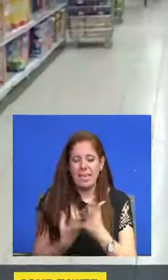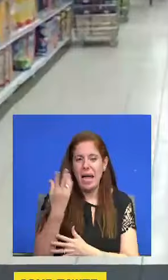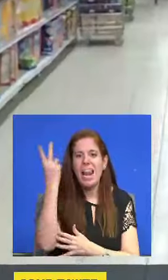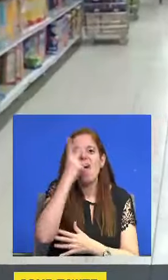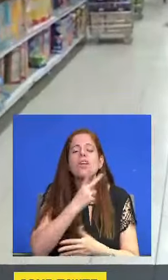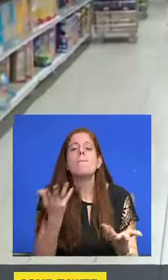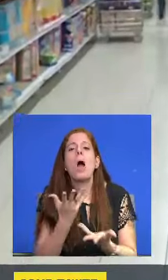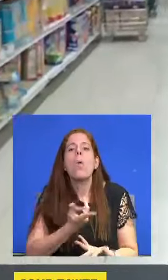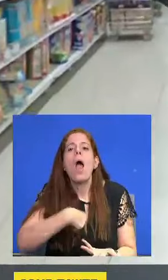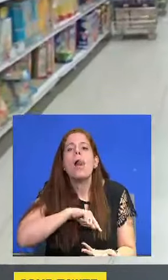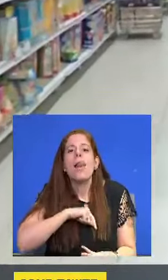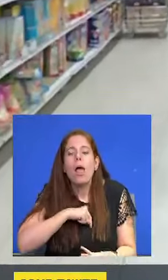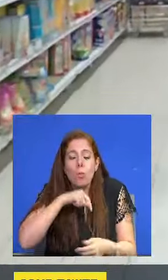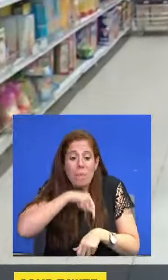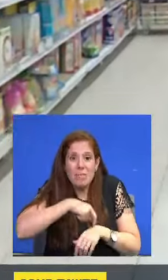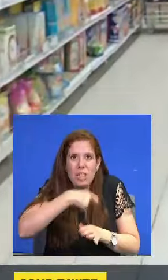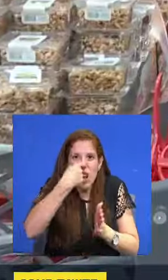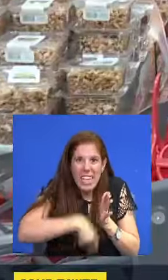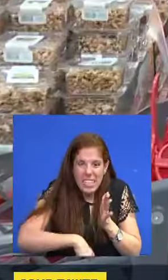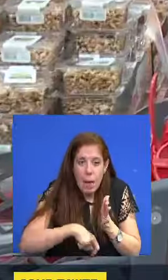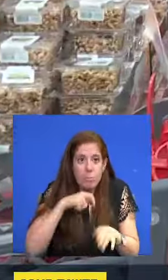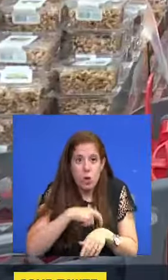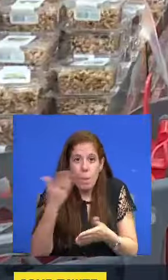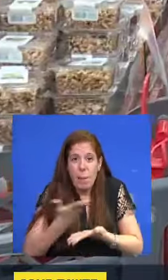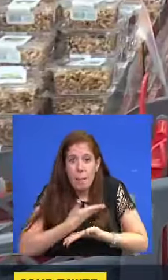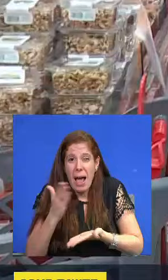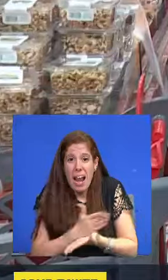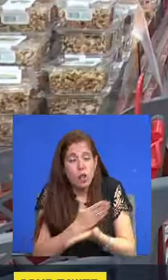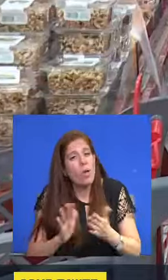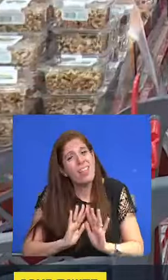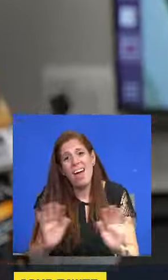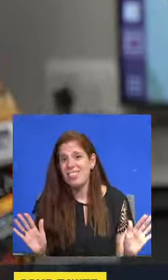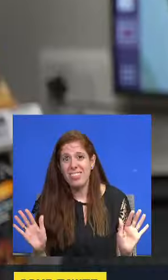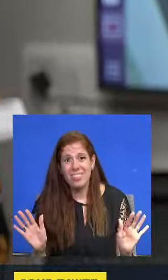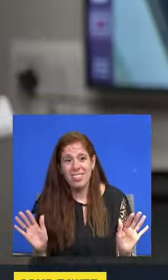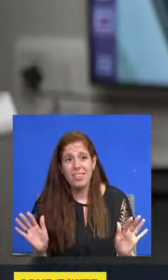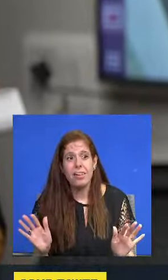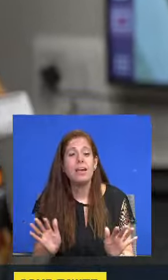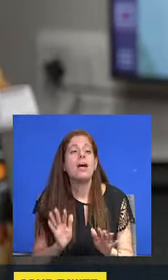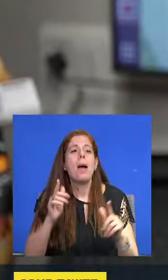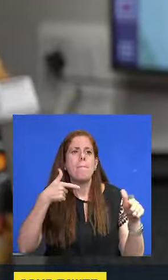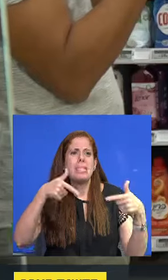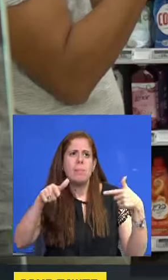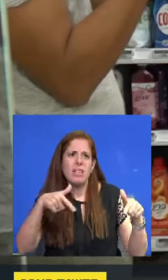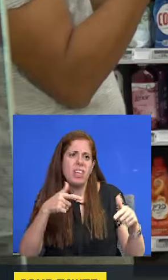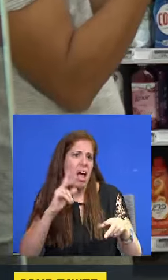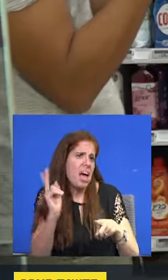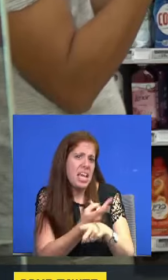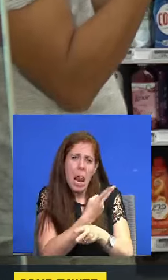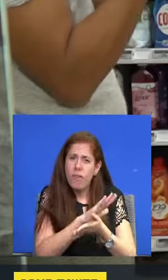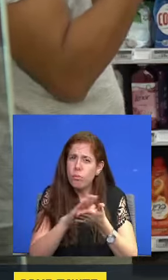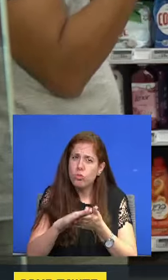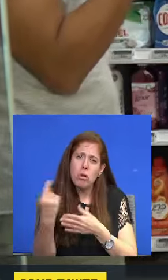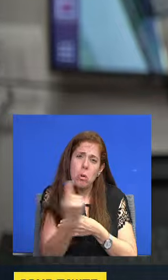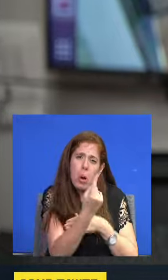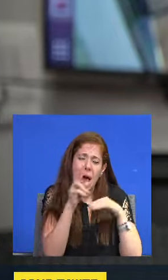לנו בנקודת הרכישה או ברגע קבלת ההחלטה, הוא לא קיים. על מצלמת אבטחה רגילה ופשוטה שיש לכל קימונאי